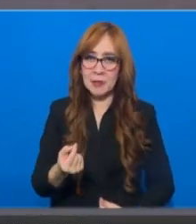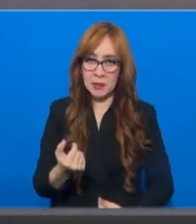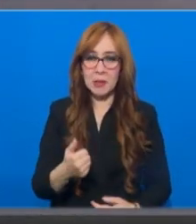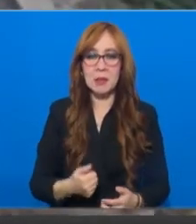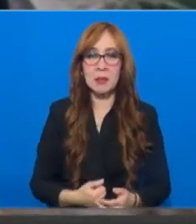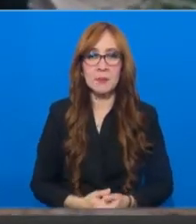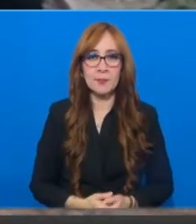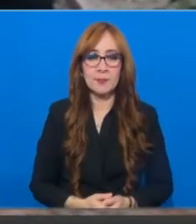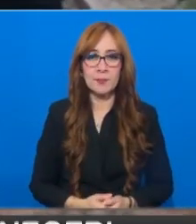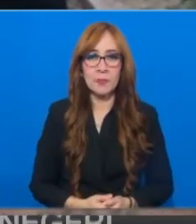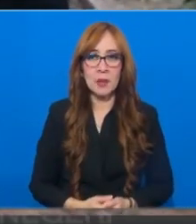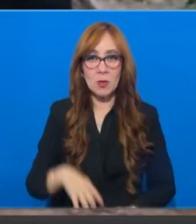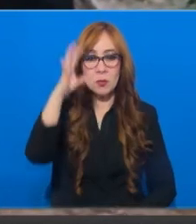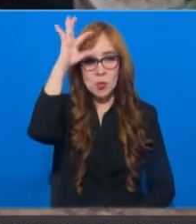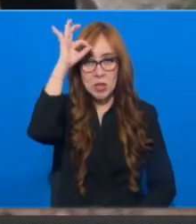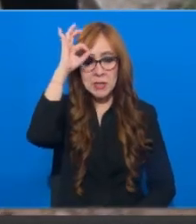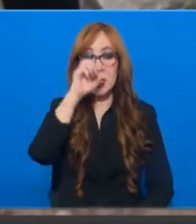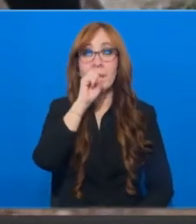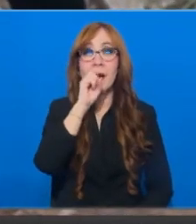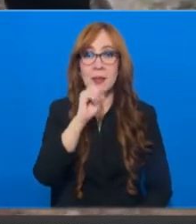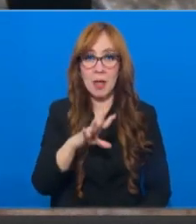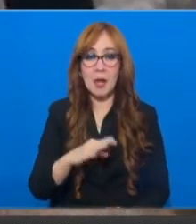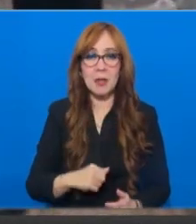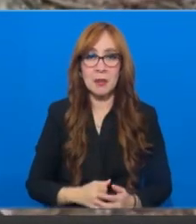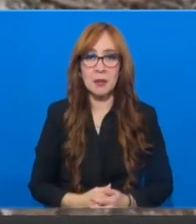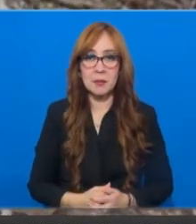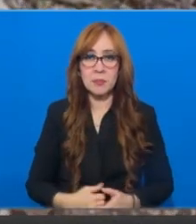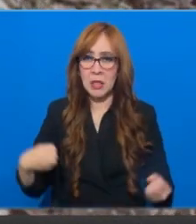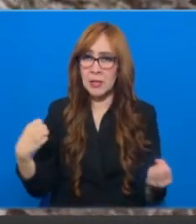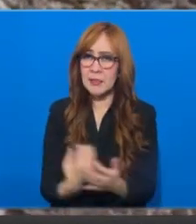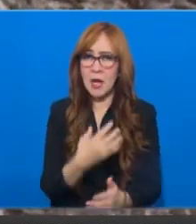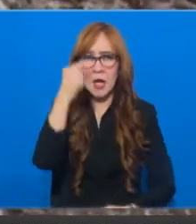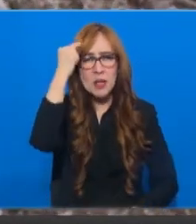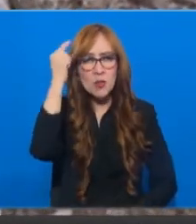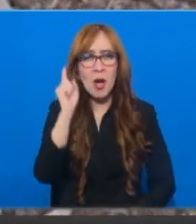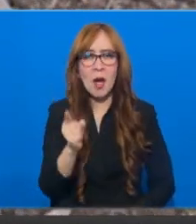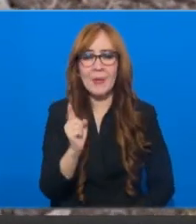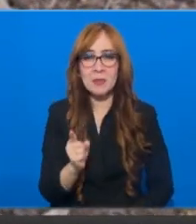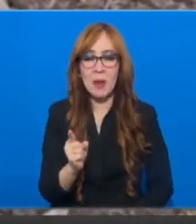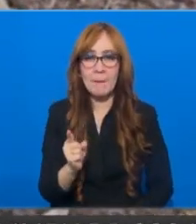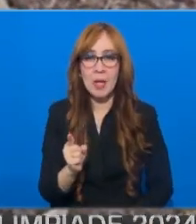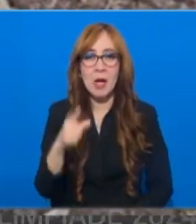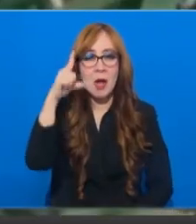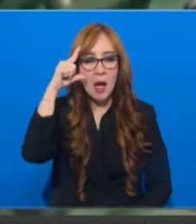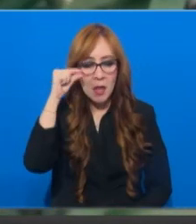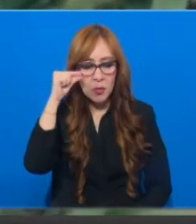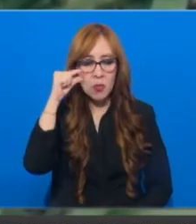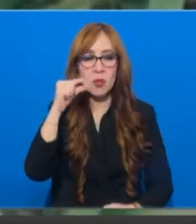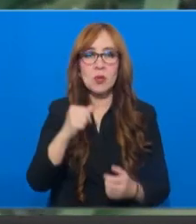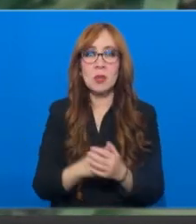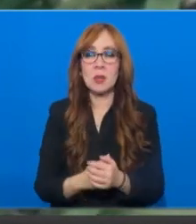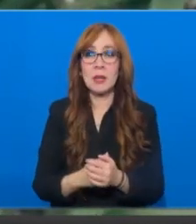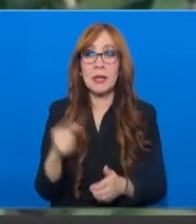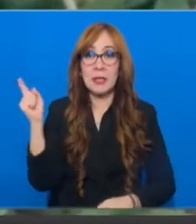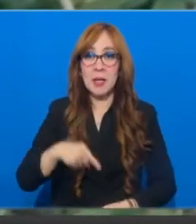Hukum Satuan Lalu Lintas Polres Sragen, Ibtu Titan Firmansyah, kecelakaan diduga terjadi akibat pengemudi mengantuk setelah menyetir dari